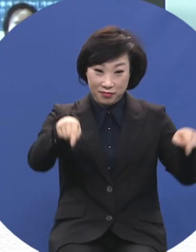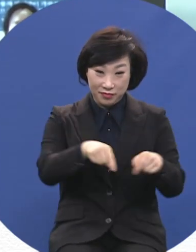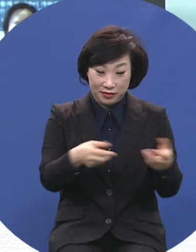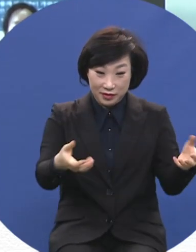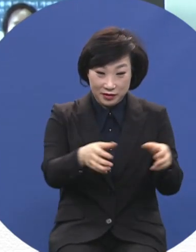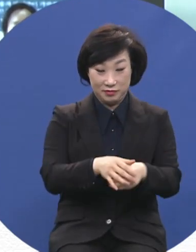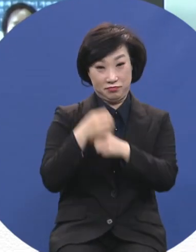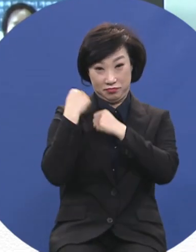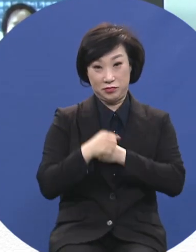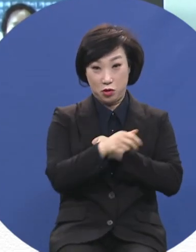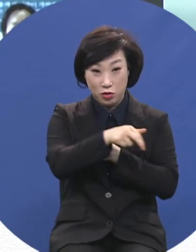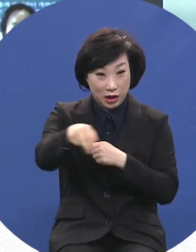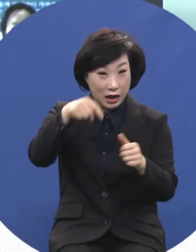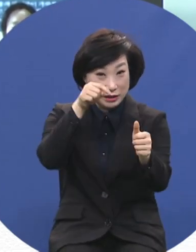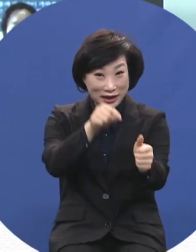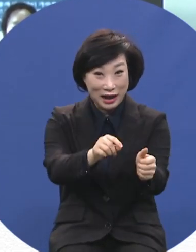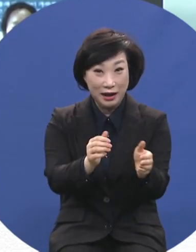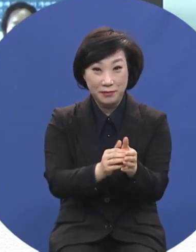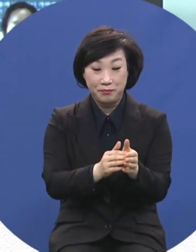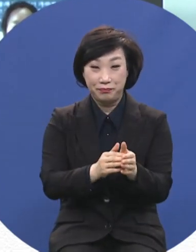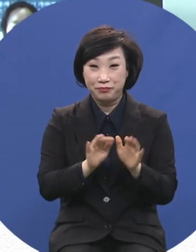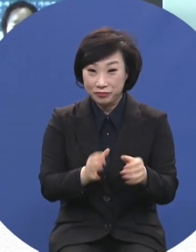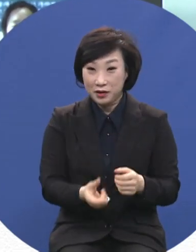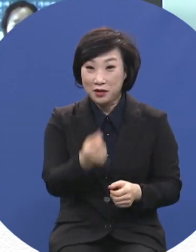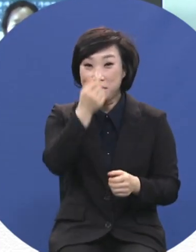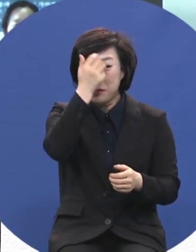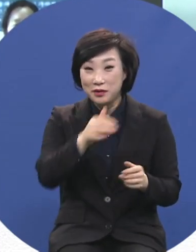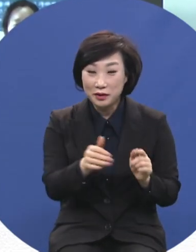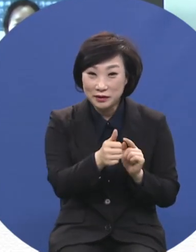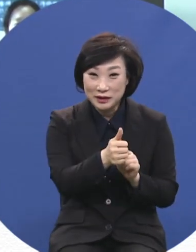걸어가라. 그러니까 화답을 해.